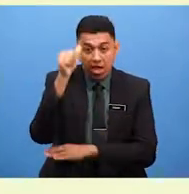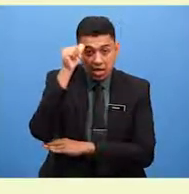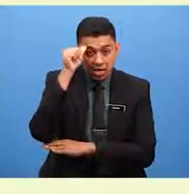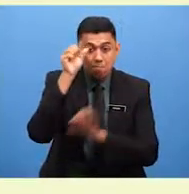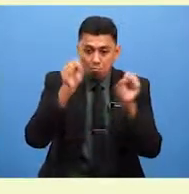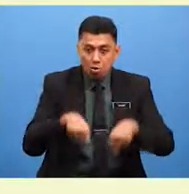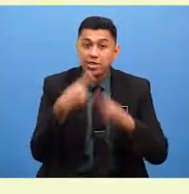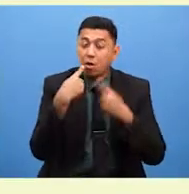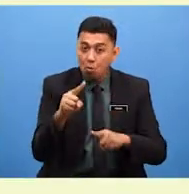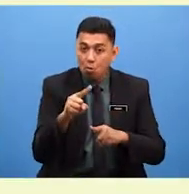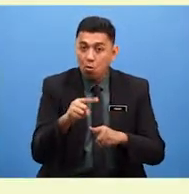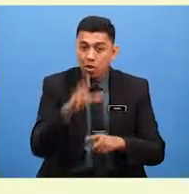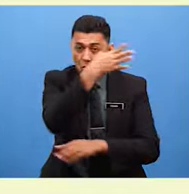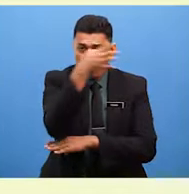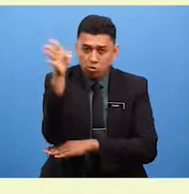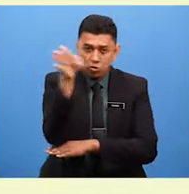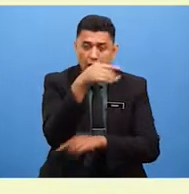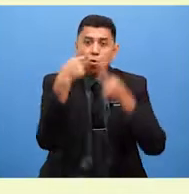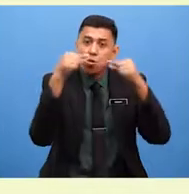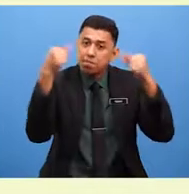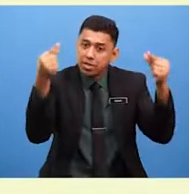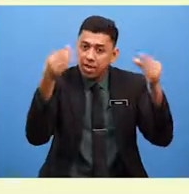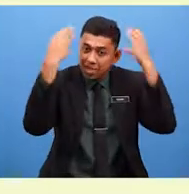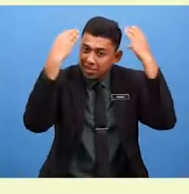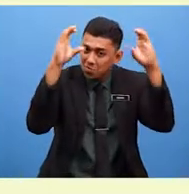boleh jawab? Jalur gemilang, cikgu.